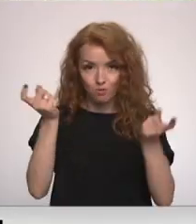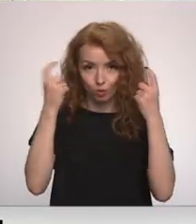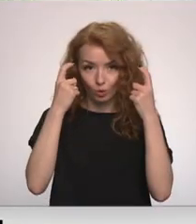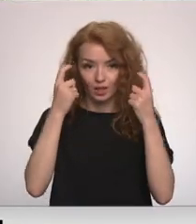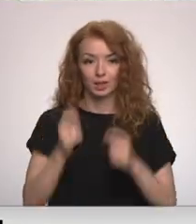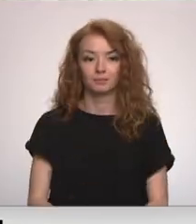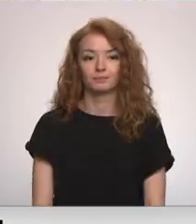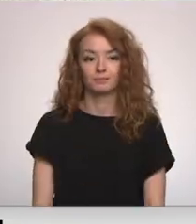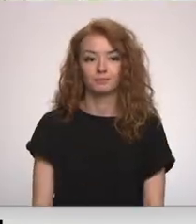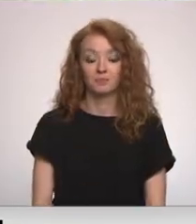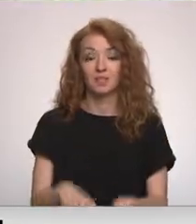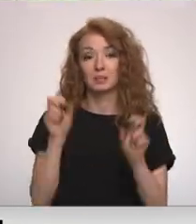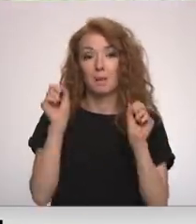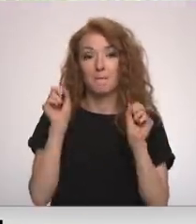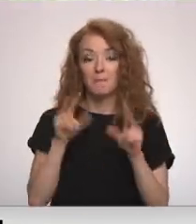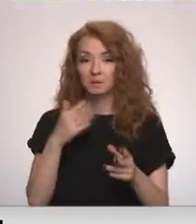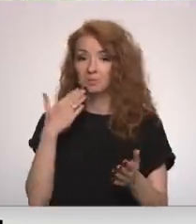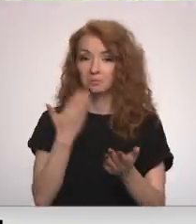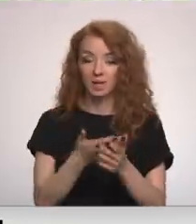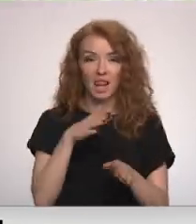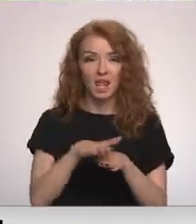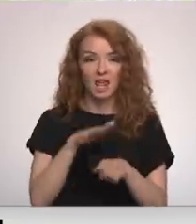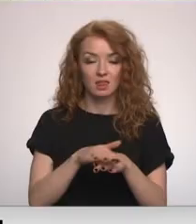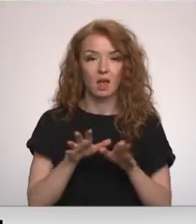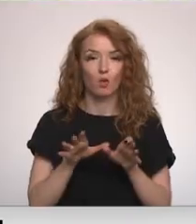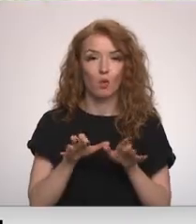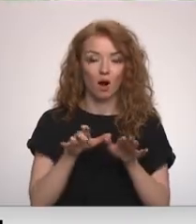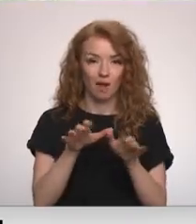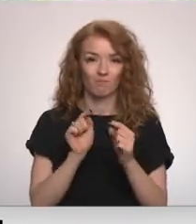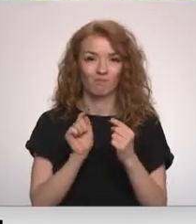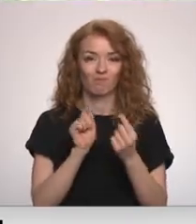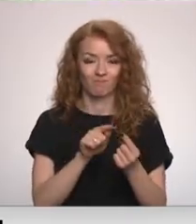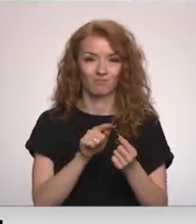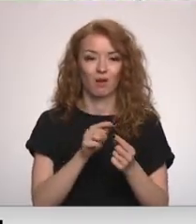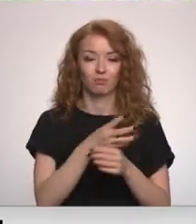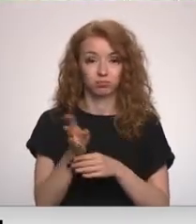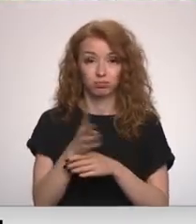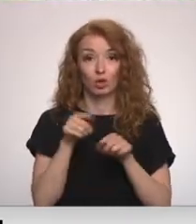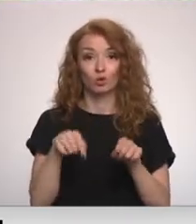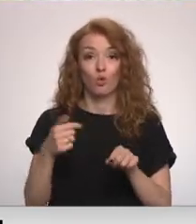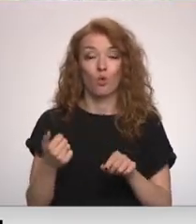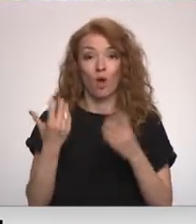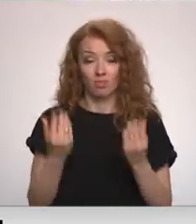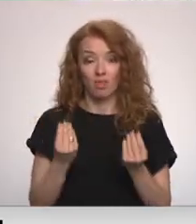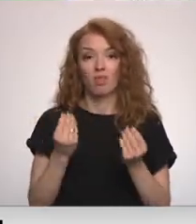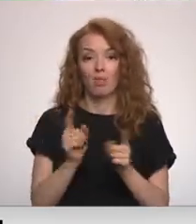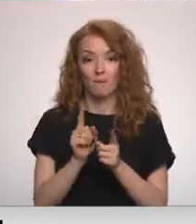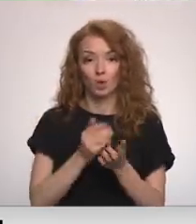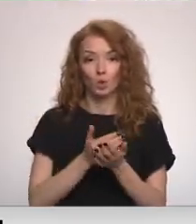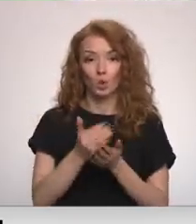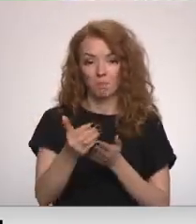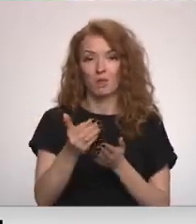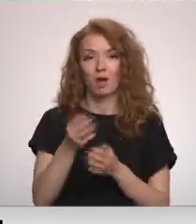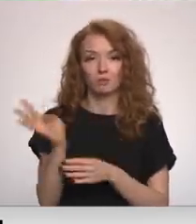punktiņiem. Speciālisti ieteikuši lietot insekticīdu, kas arī darīts, tomēr šodien miglošana turpinās, jo